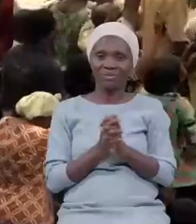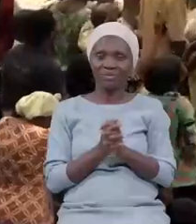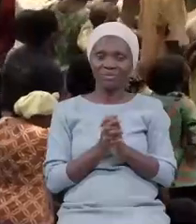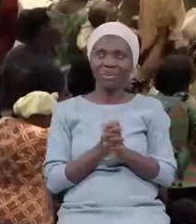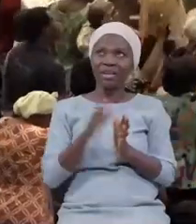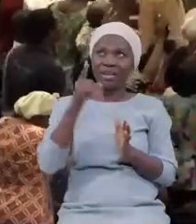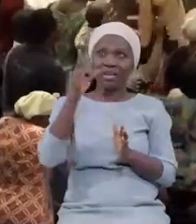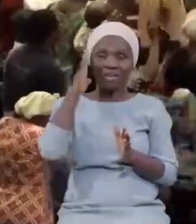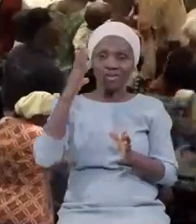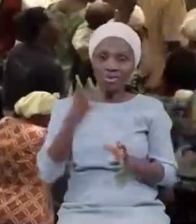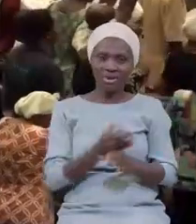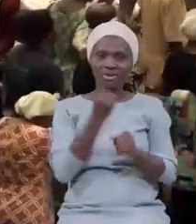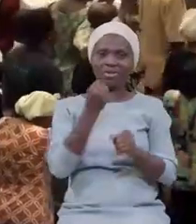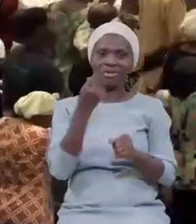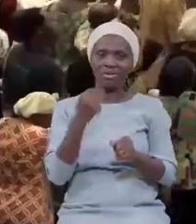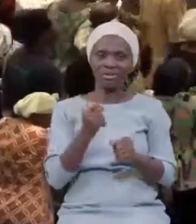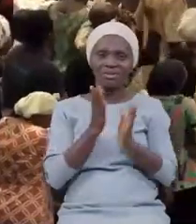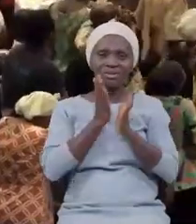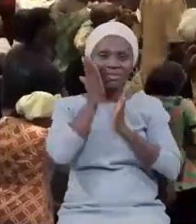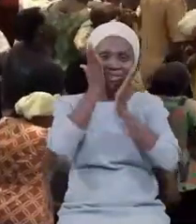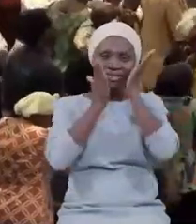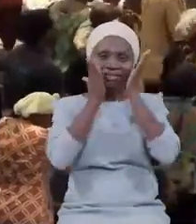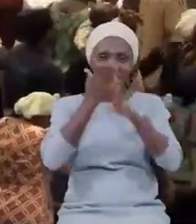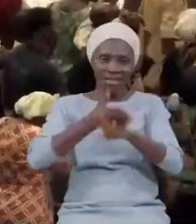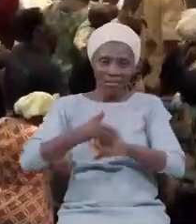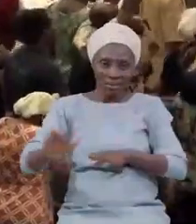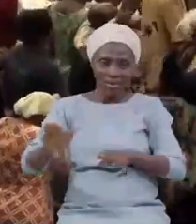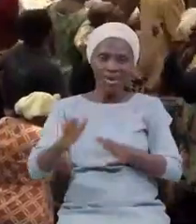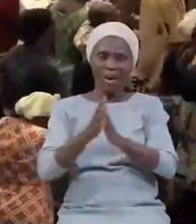Le Seigneur va ôter la disgrâce.